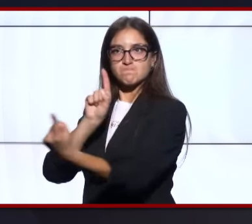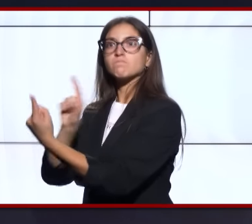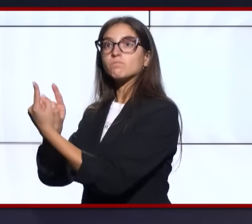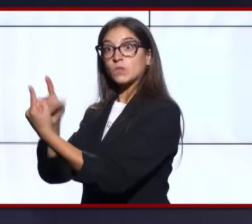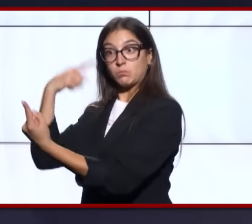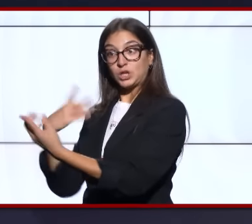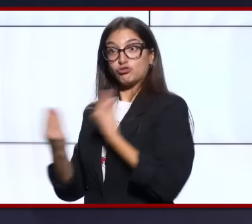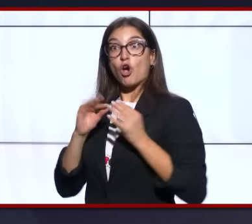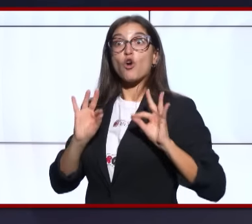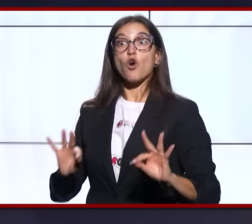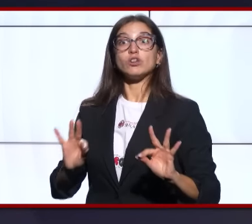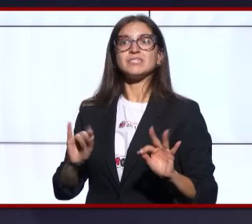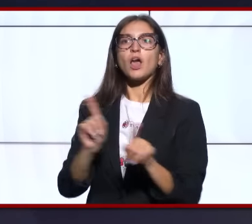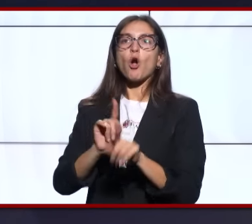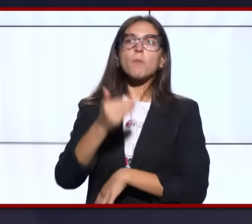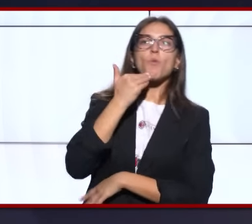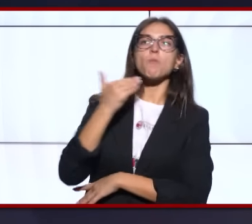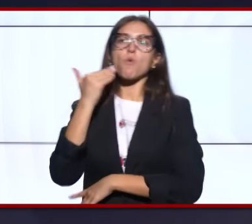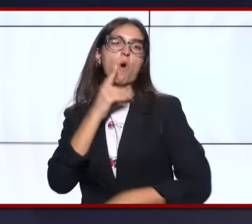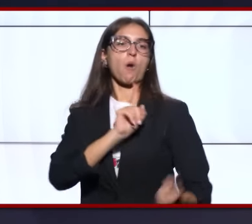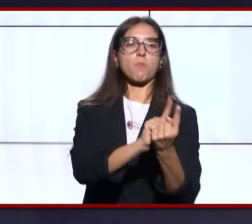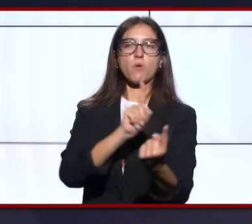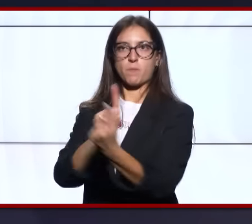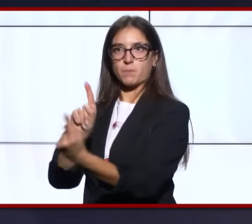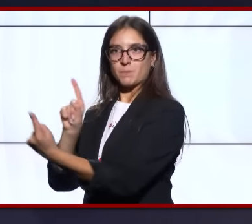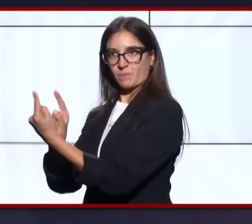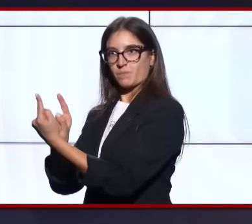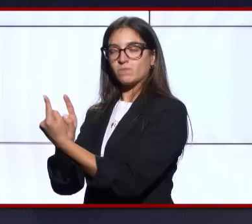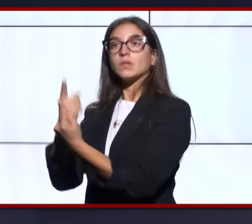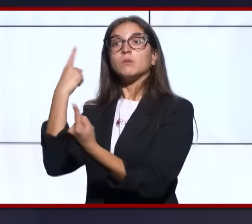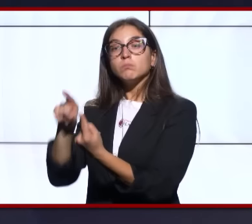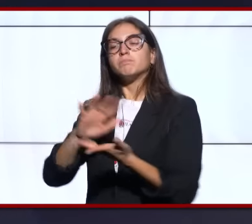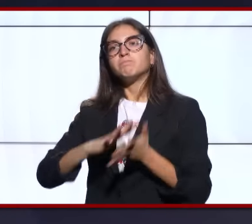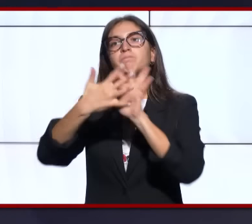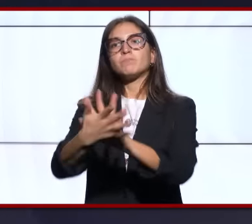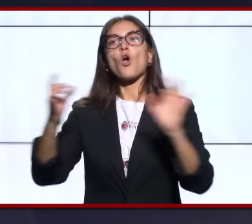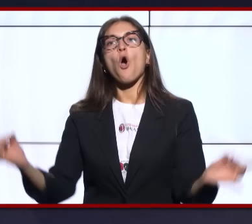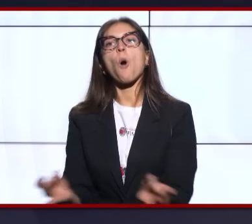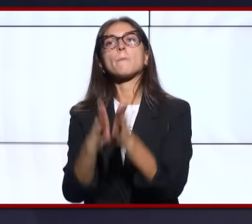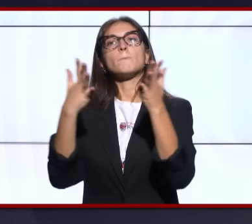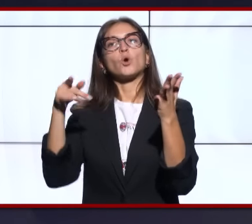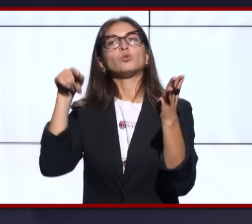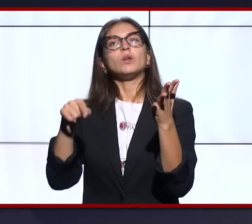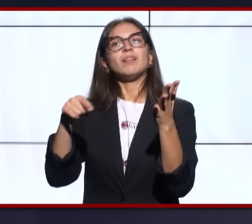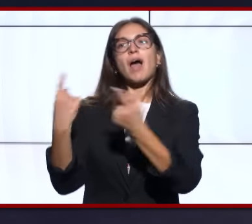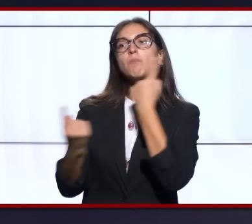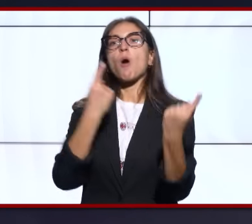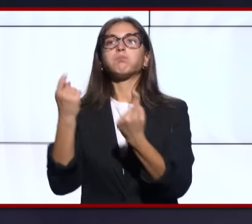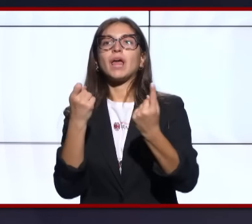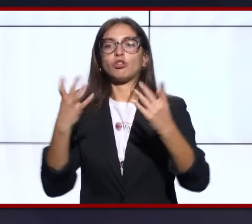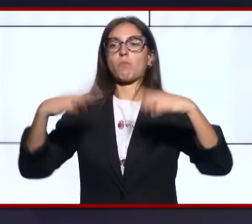penso che questo anche porta più opportunità in qualche momento della partita